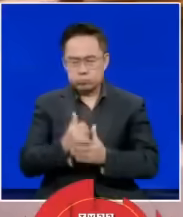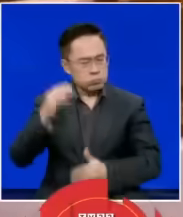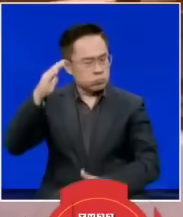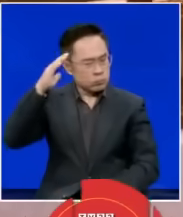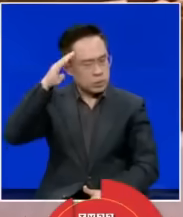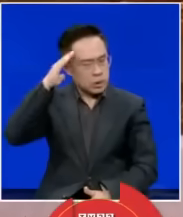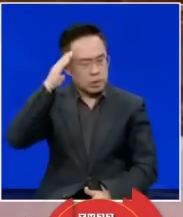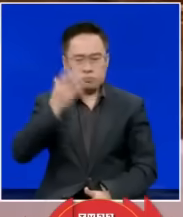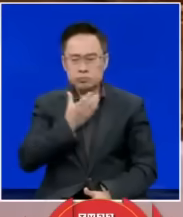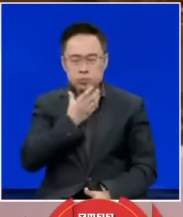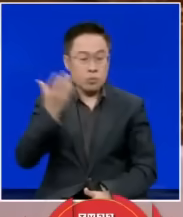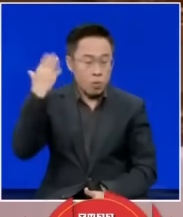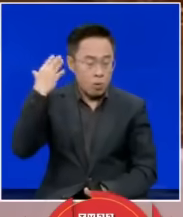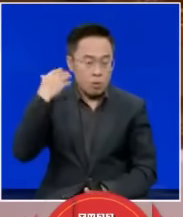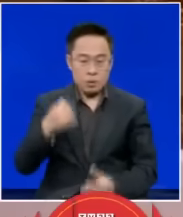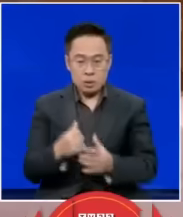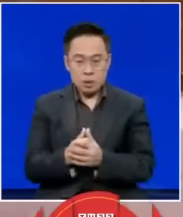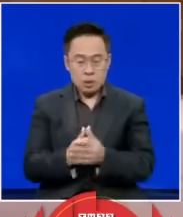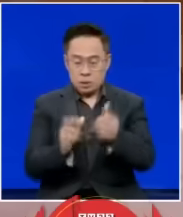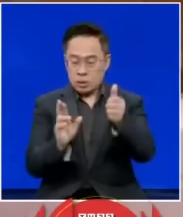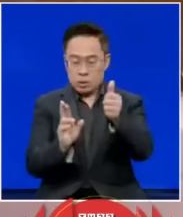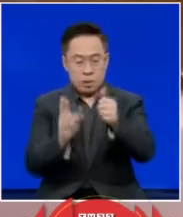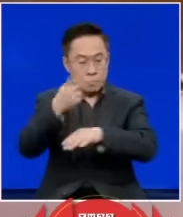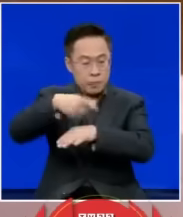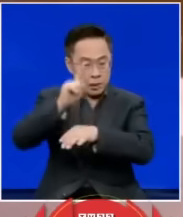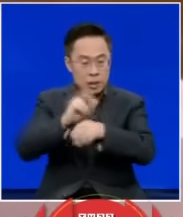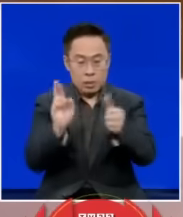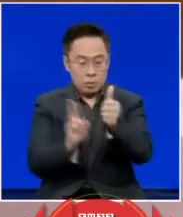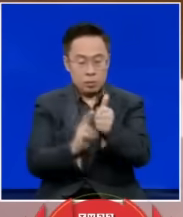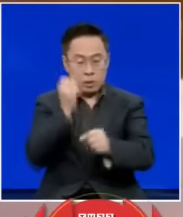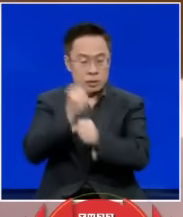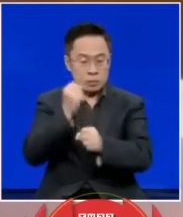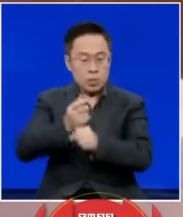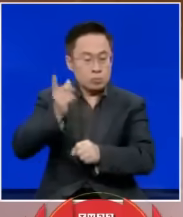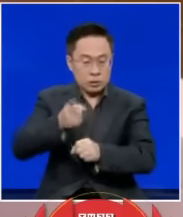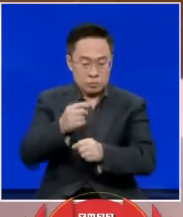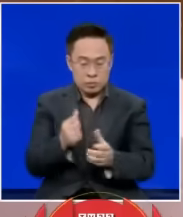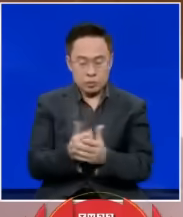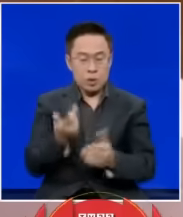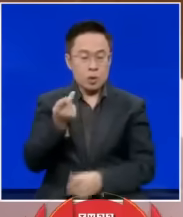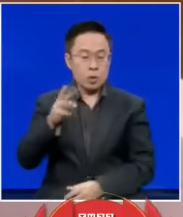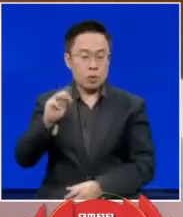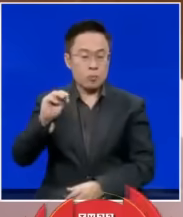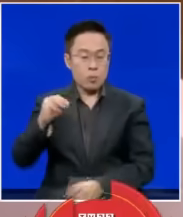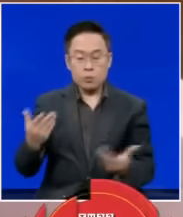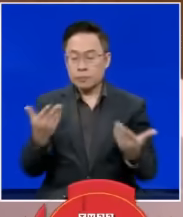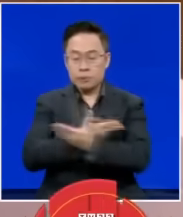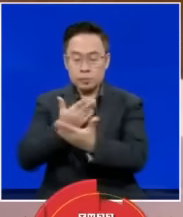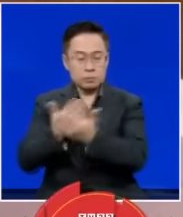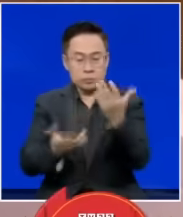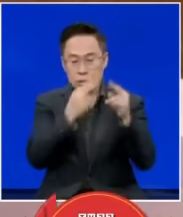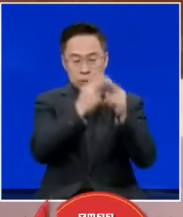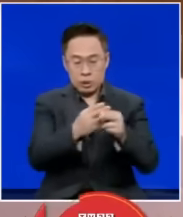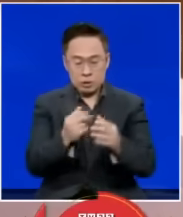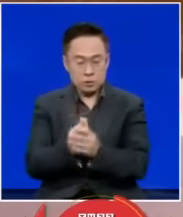ได้เปลี่ยนนะสามารถทำงานกับฝ่ายบริหารชุดใหม่ได้โดยไม่มีปัญหาเพราะว่าตำแหน่งประธานสภานั้นมีความเป็นกลางไม่ใช่เครื่อง